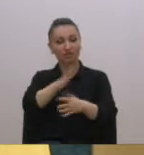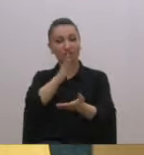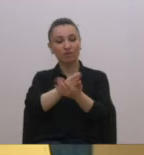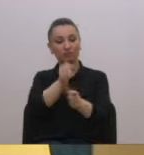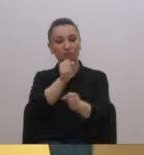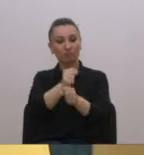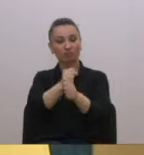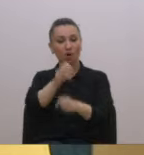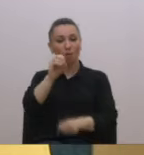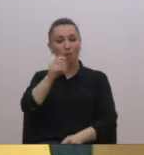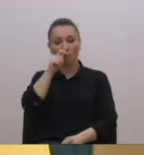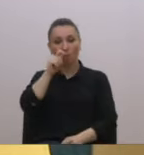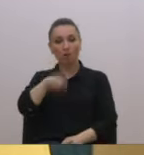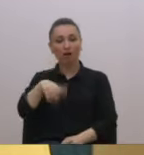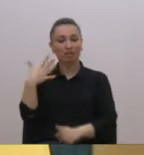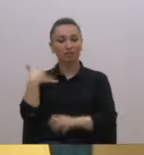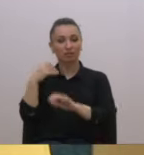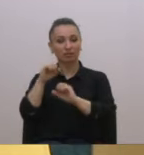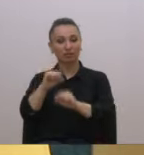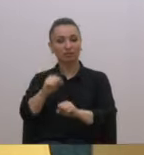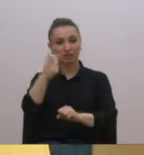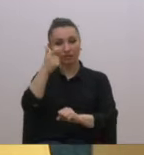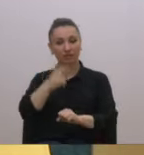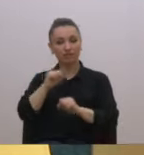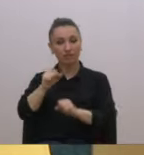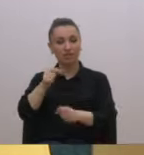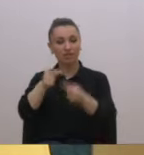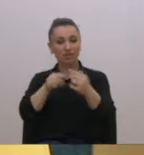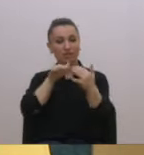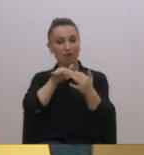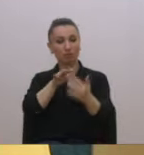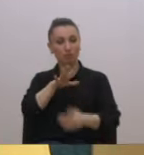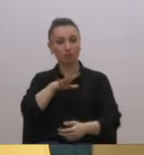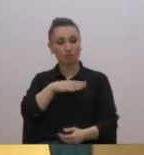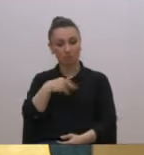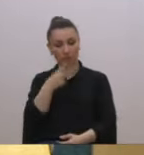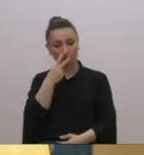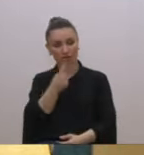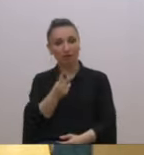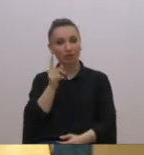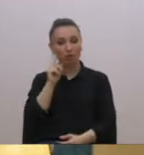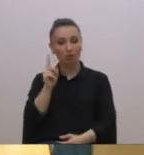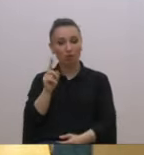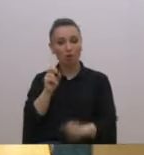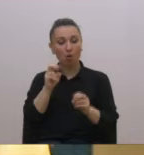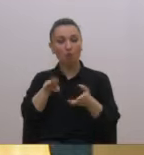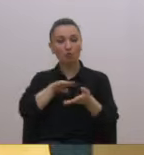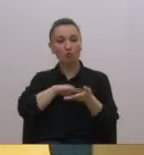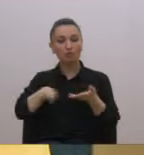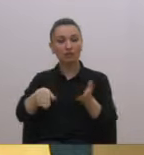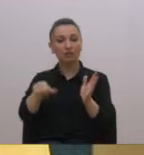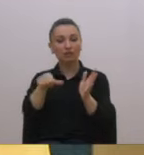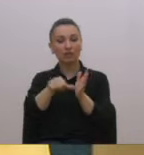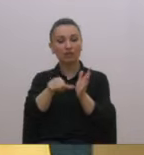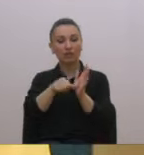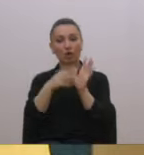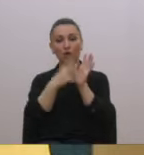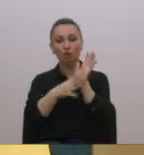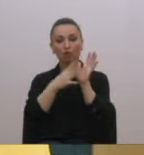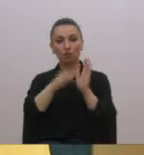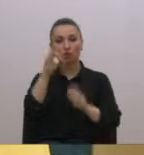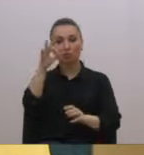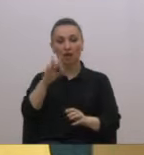განვახორციელეთ უკრაინის თავდაცვაში ამაგრესიის წინამდებ საბრძოლველად, მაშინ დავინახავთ, რომ უსაფრთხოების დახმარების